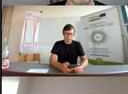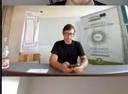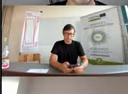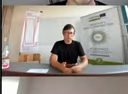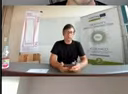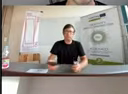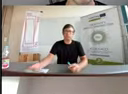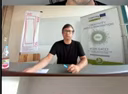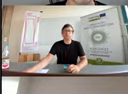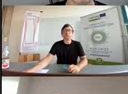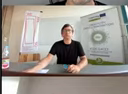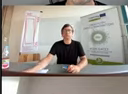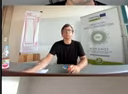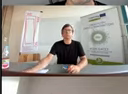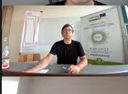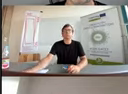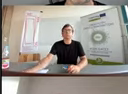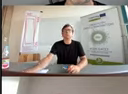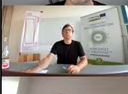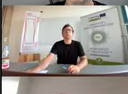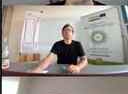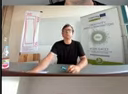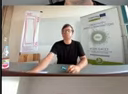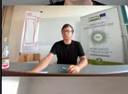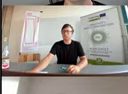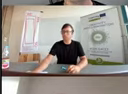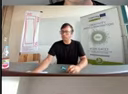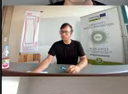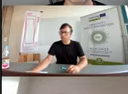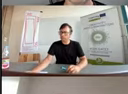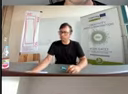Metall 3D-Druck haben wir uns das Ziel gesetzt,